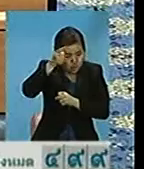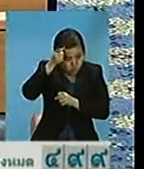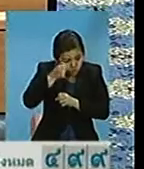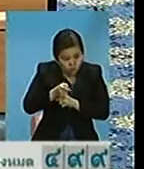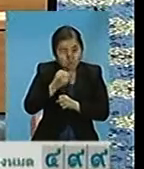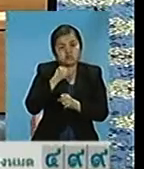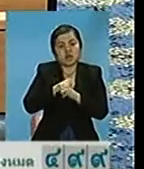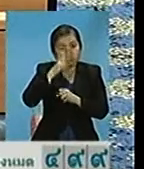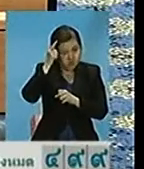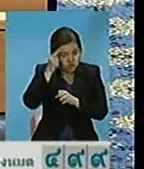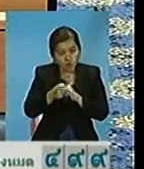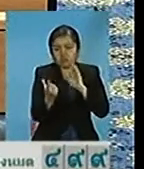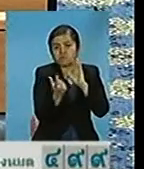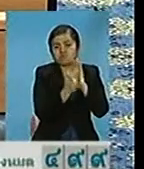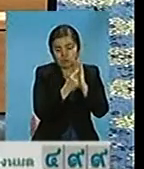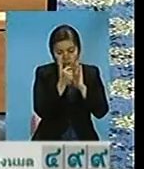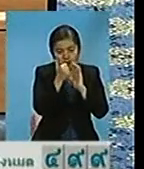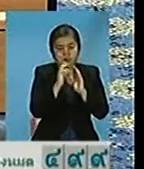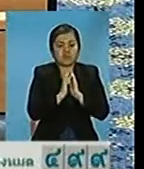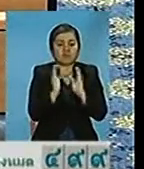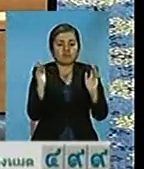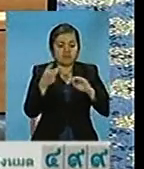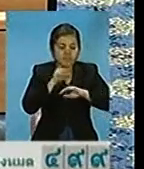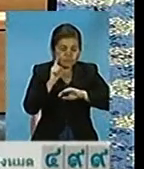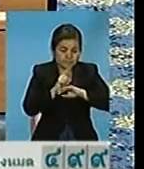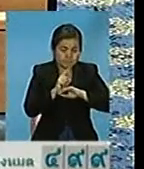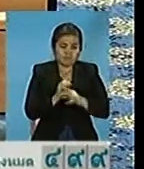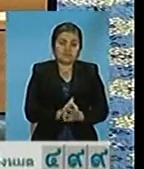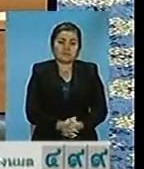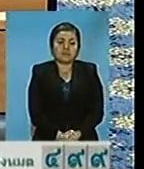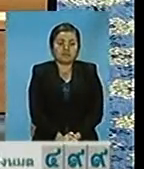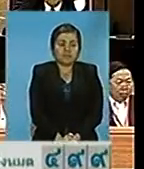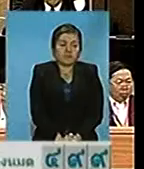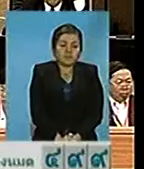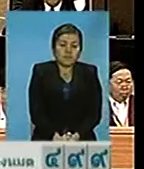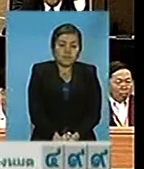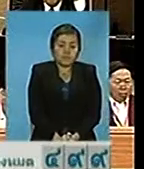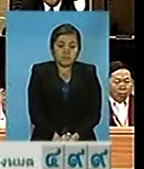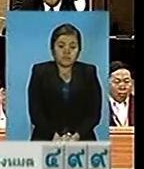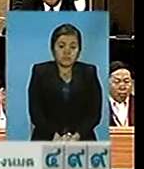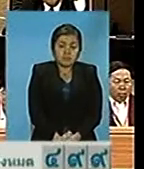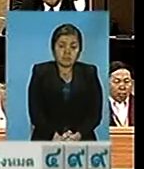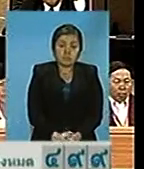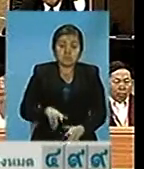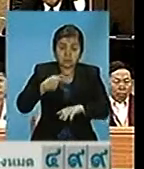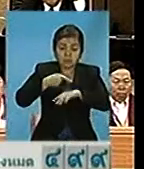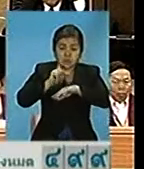ใส่ไว้ขอบคุณท่านประธานครับ อย่างนี้นะท่านเชนยังติดใจอยู่ใช่ไหมครับ